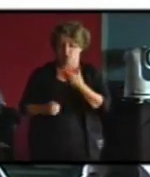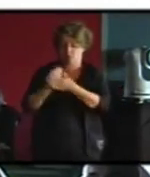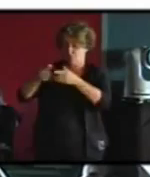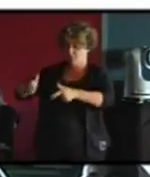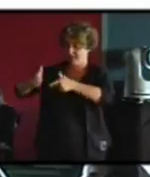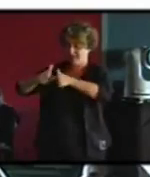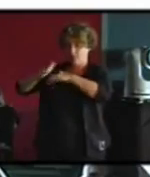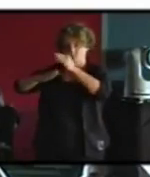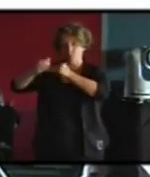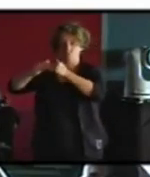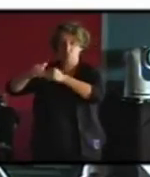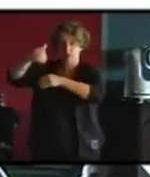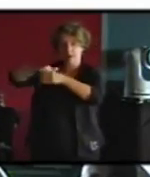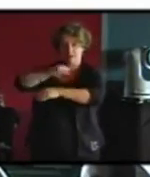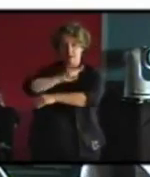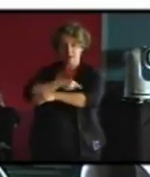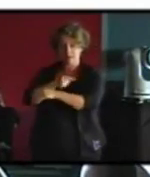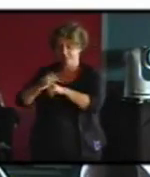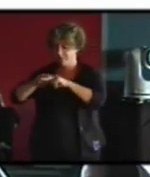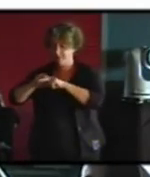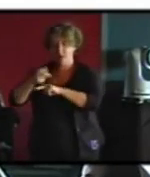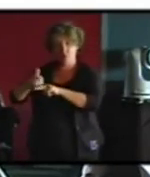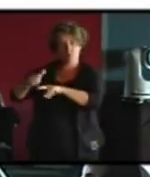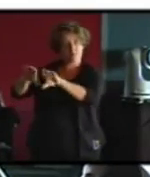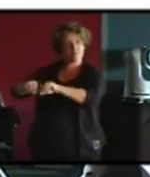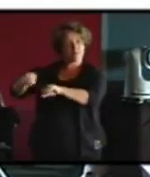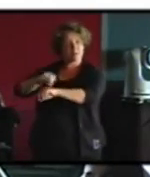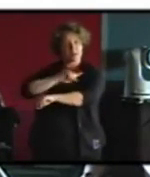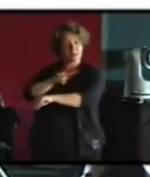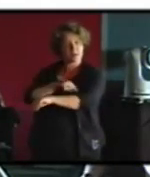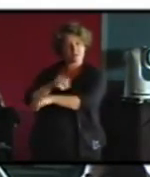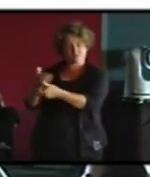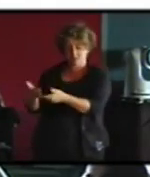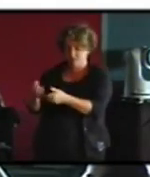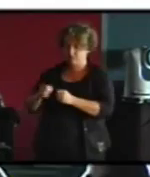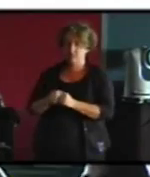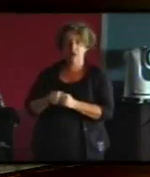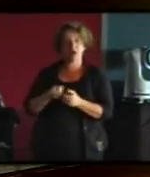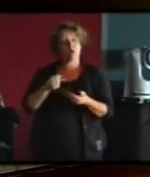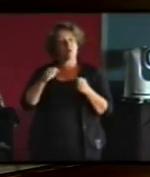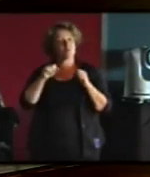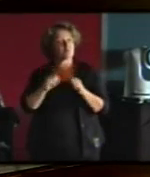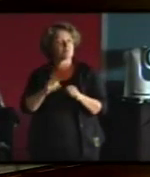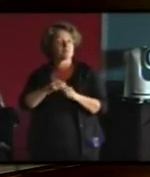porter ou zéro énergie ou même qui produisent leur énergie, certes, probablement que dans les 10, 15 ans,